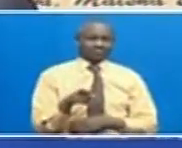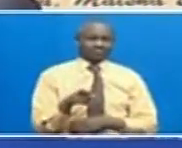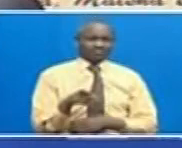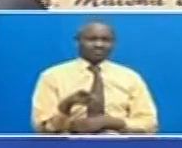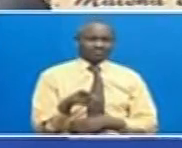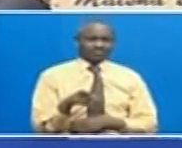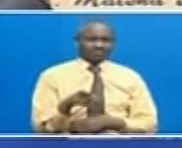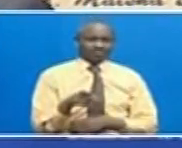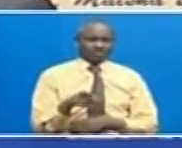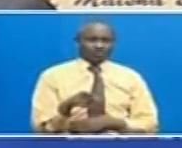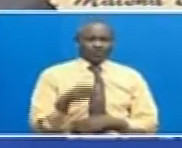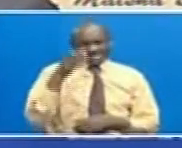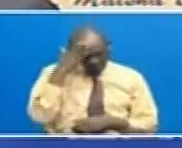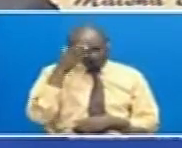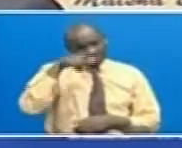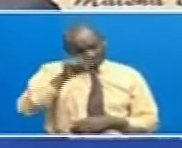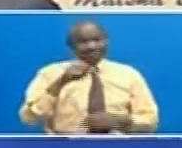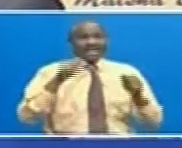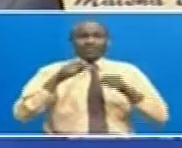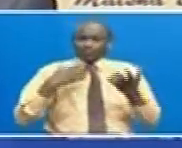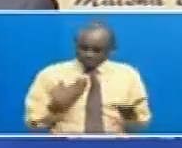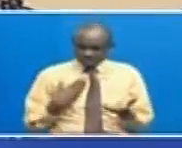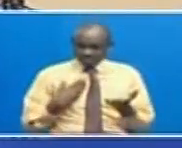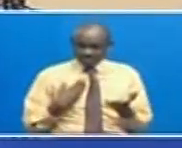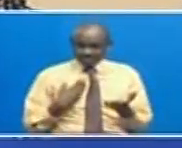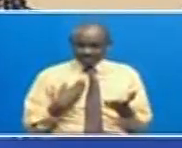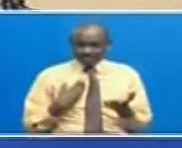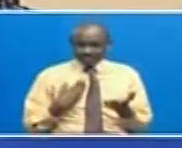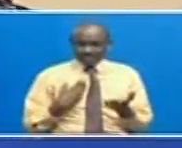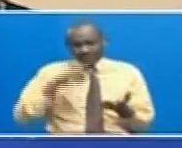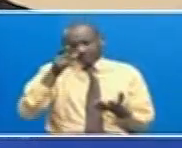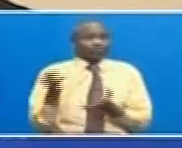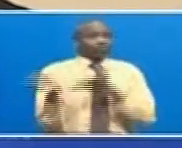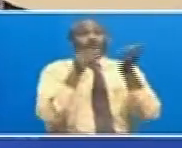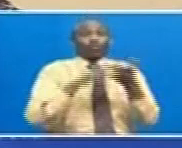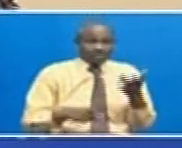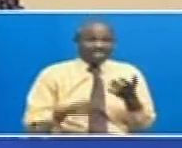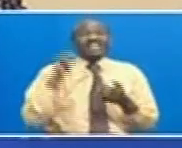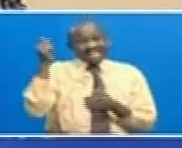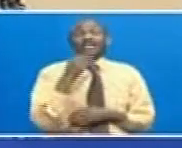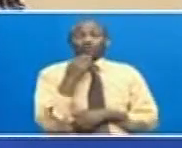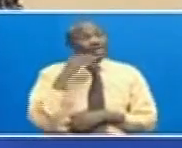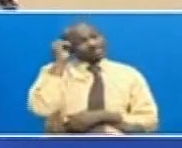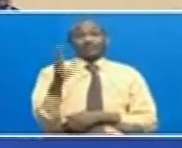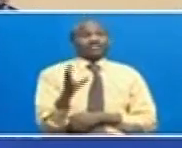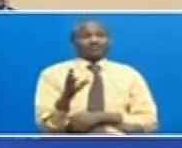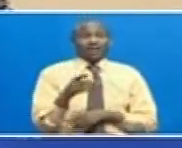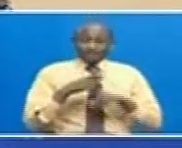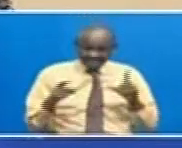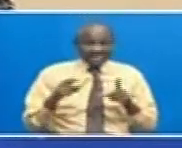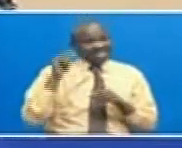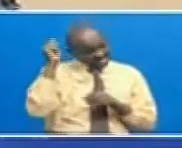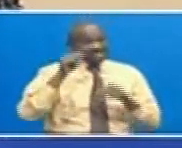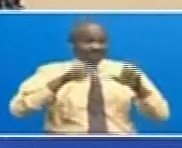as to the exact nature of the deal concerning the milk exports. Yes, Kenyan sugar is expensive, but it feeds Kenyan